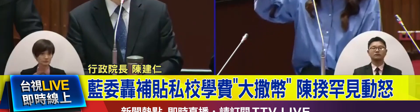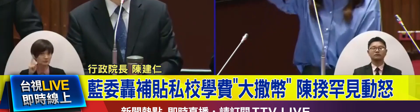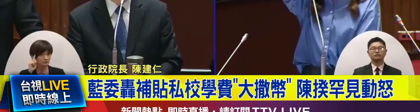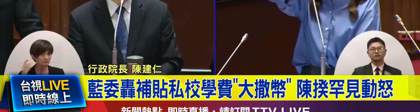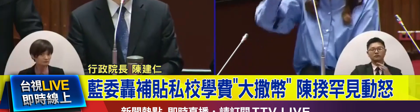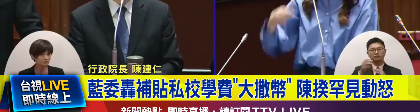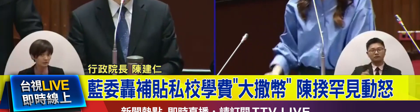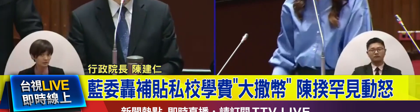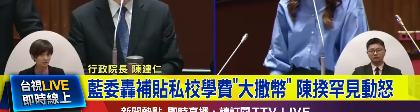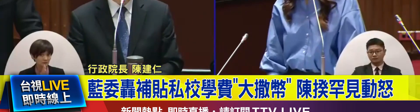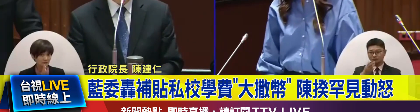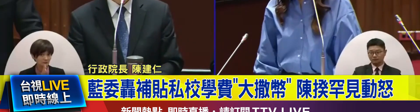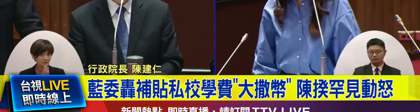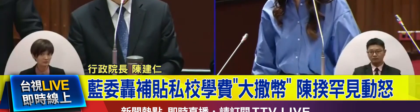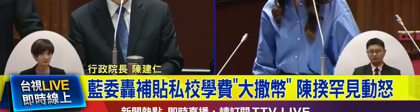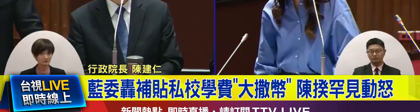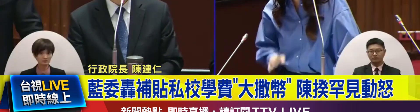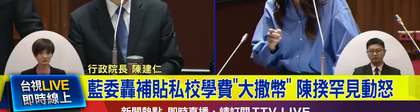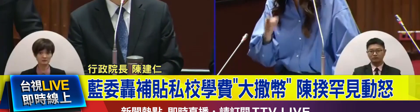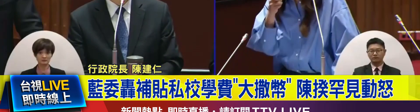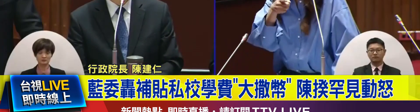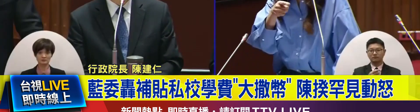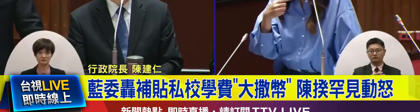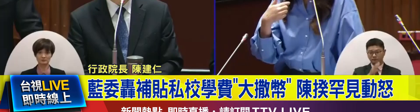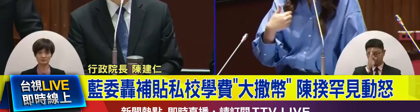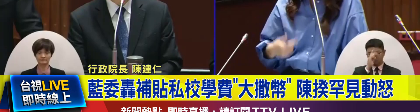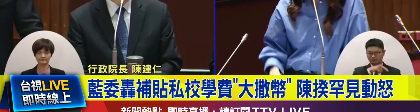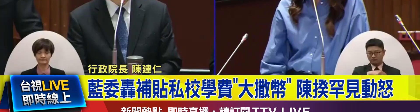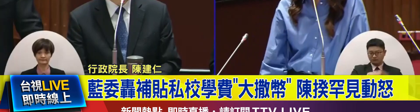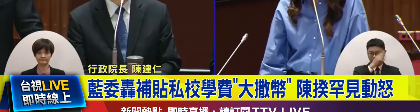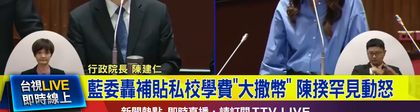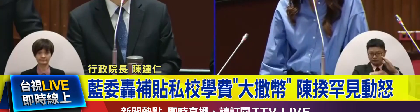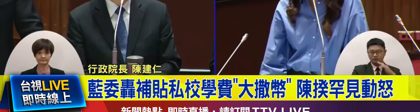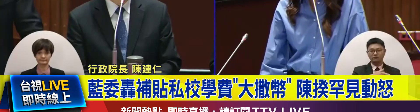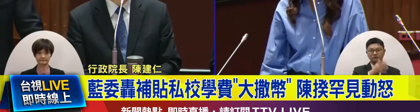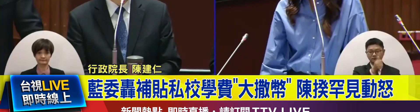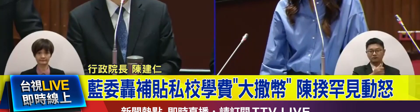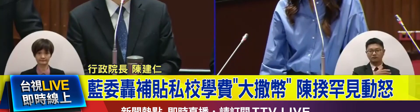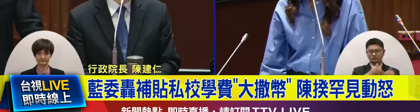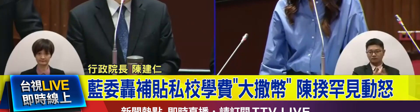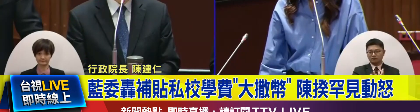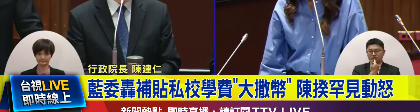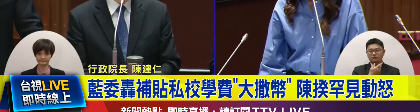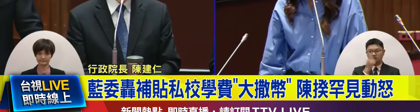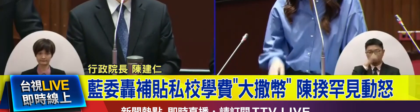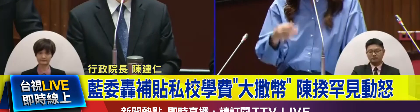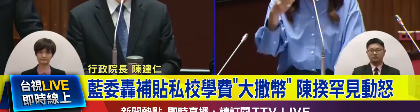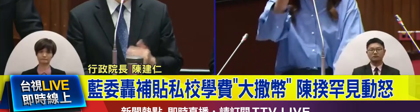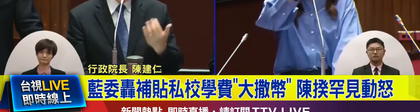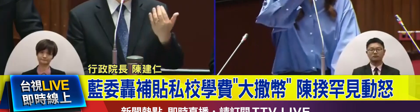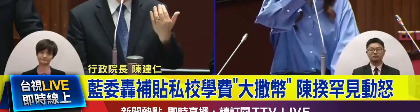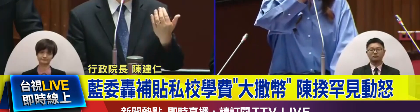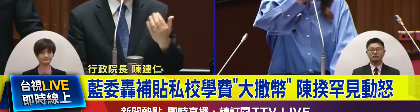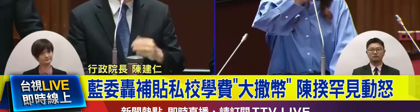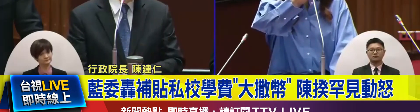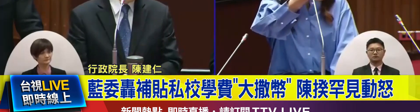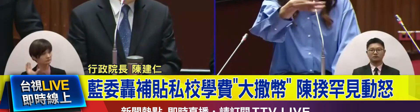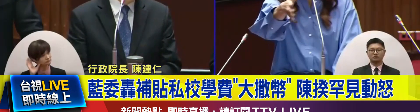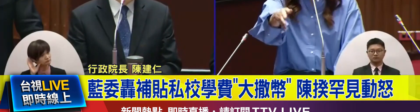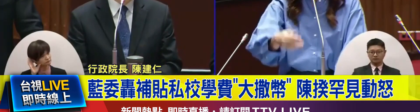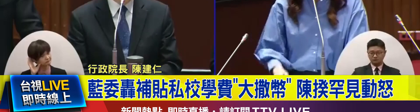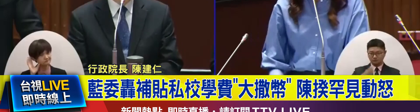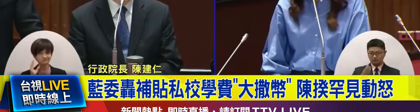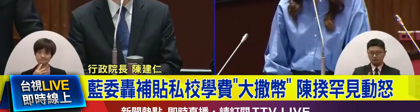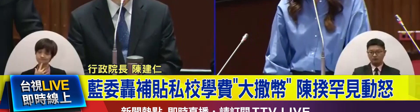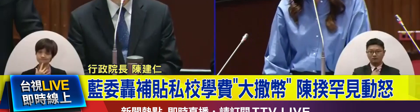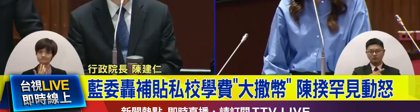啊。院长，时间暂停，可不可以请我们行政院长不要一直反质询啊？ 不是我是 听不是 听你的话说。 时间暂